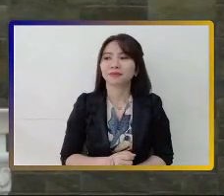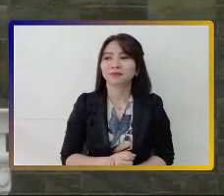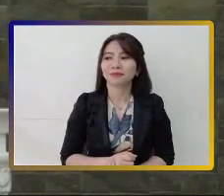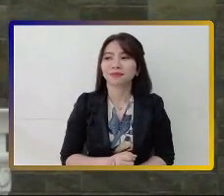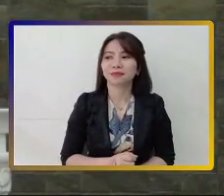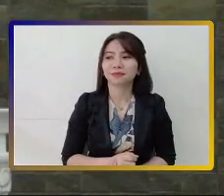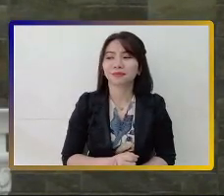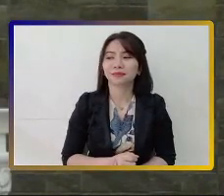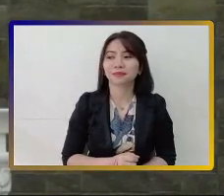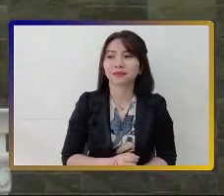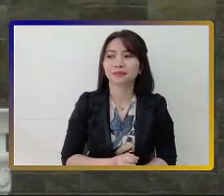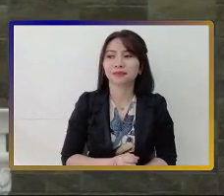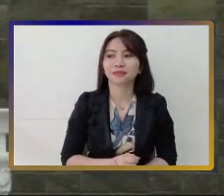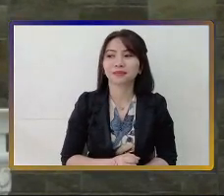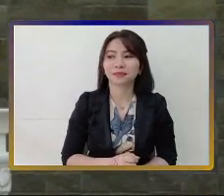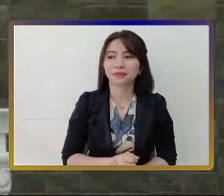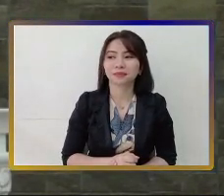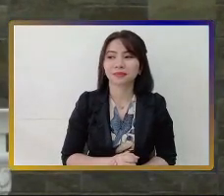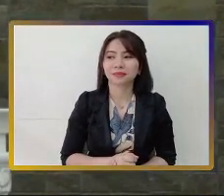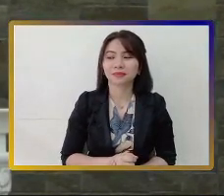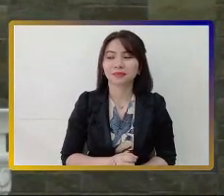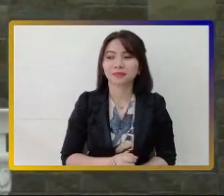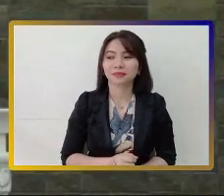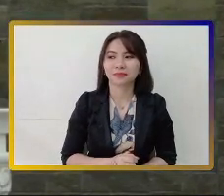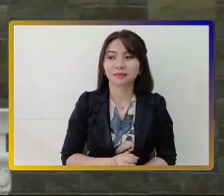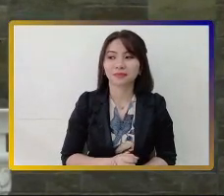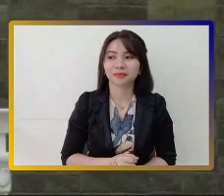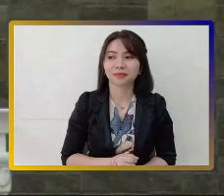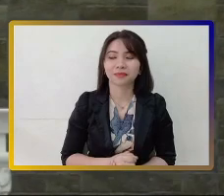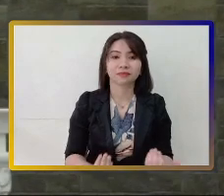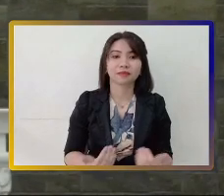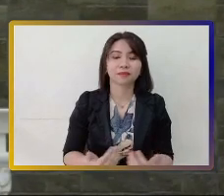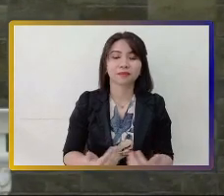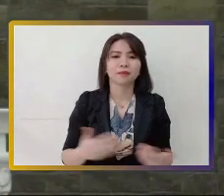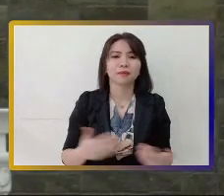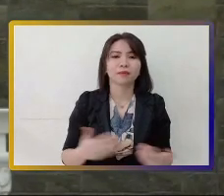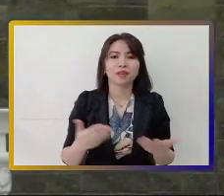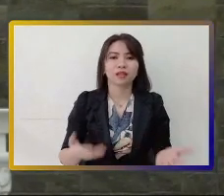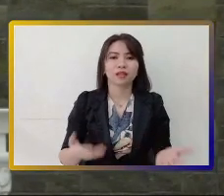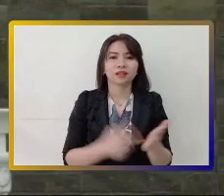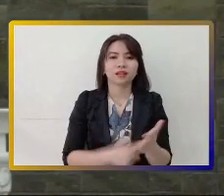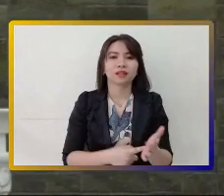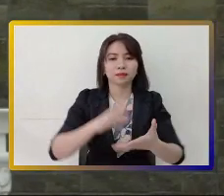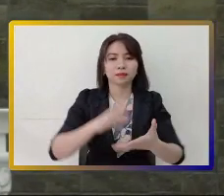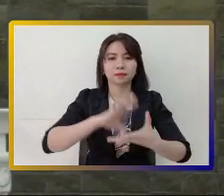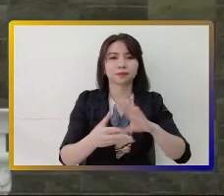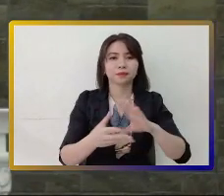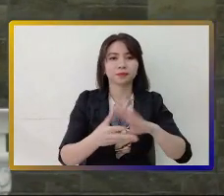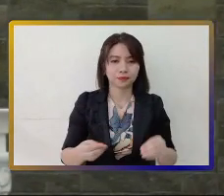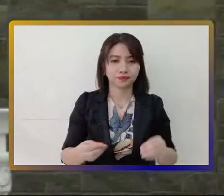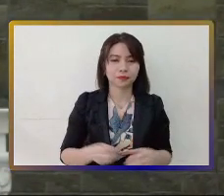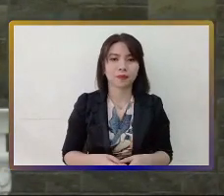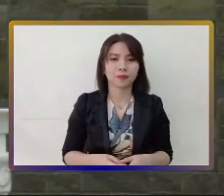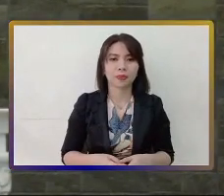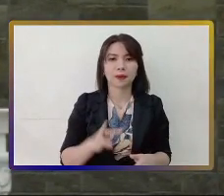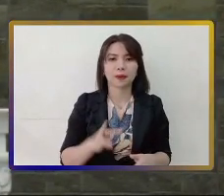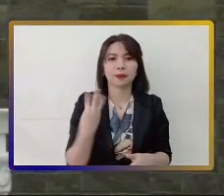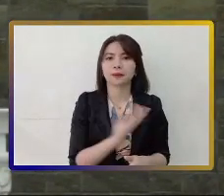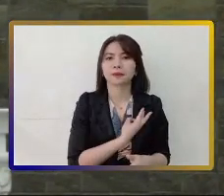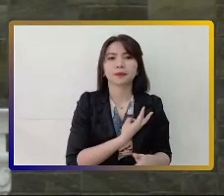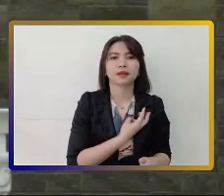But anyways, kapatid, look at this. Here, in this passage, in this message, kapatid, matuto po